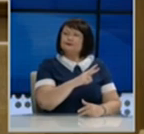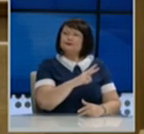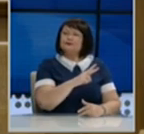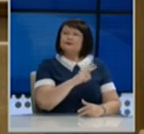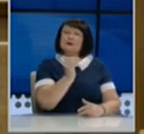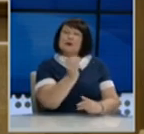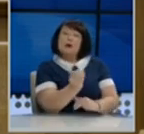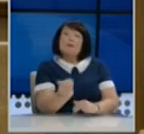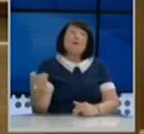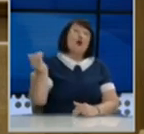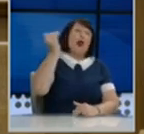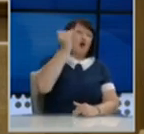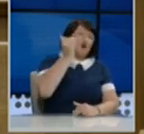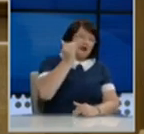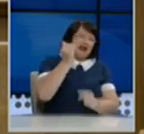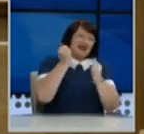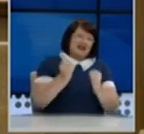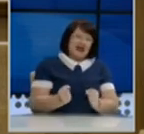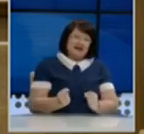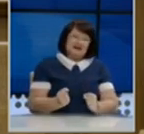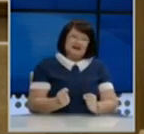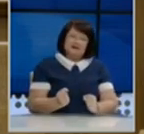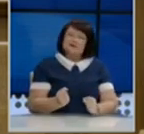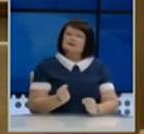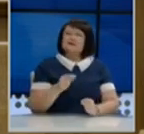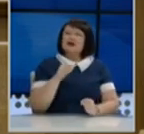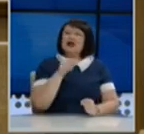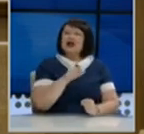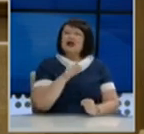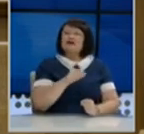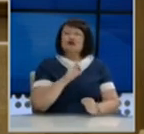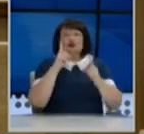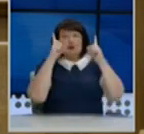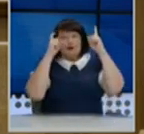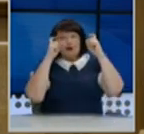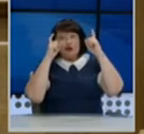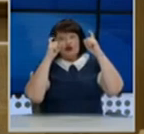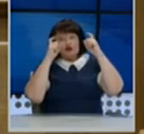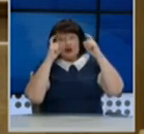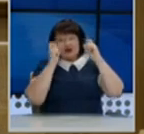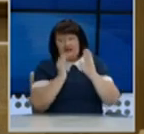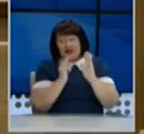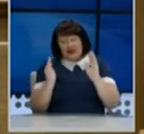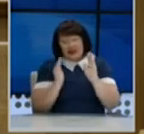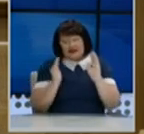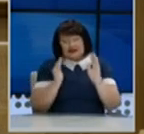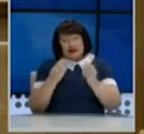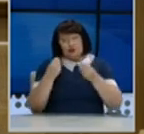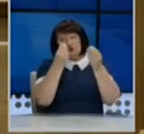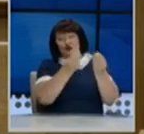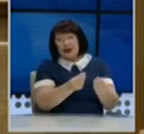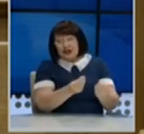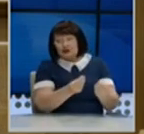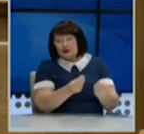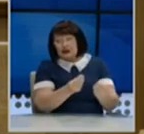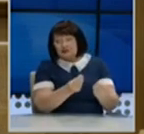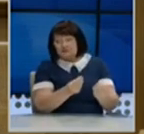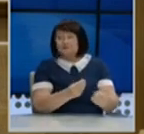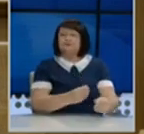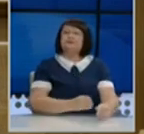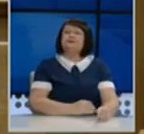της κυβερνήσεώς σας, και είναι ο εικονιζόμενος στη δεξιά πλευρά της φωτογραφίας